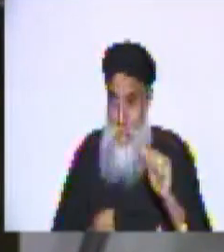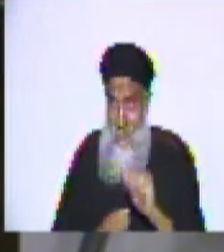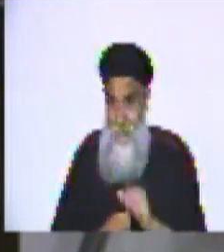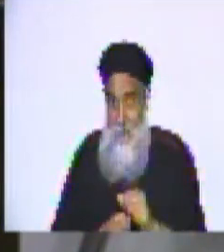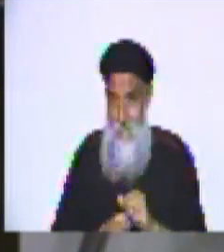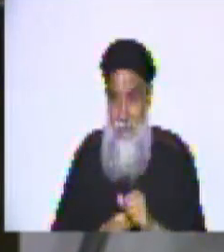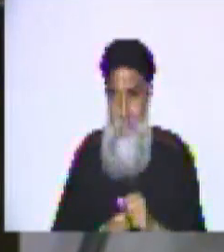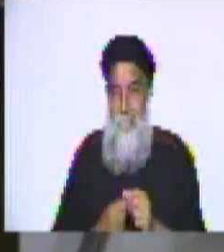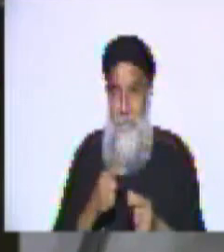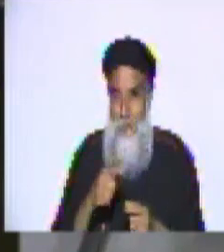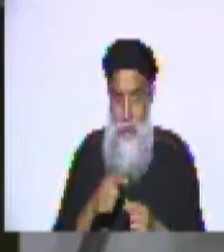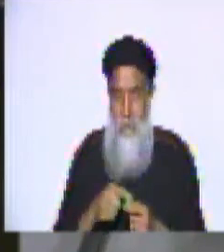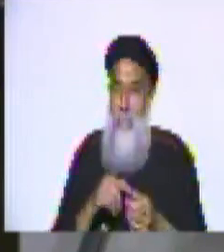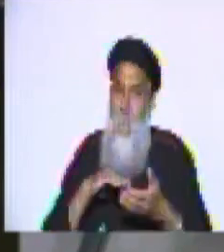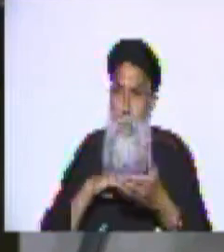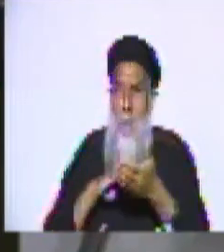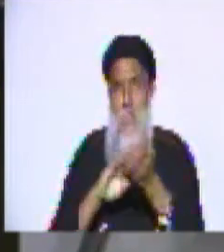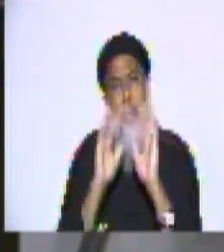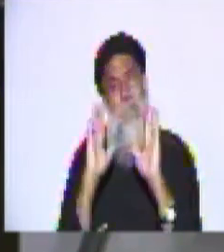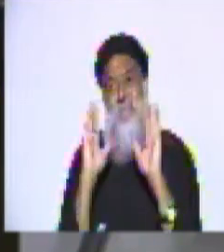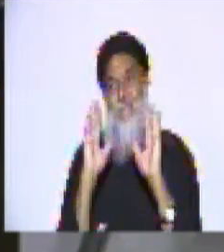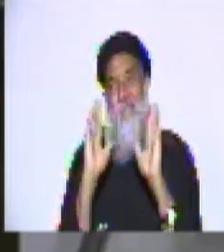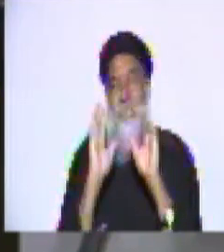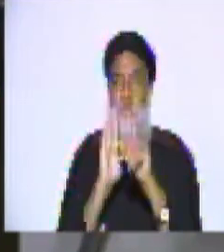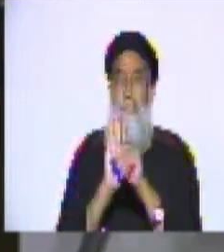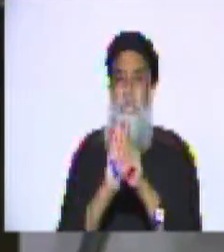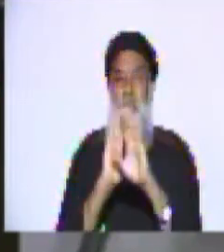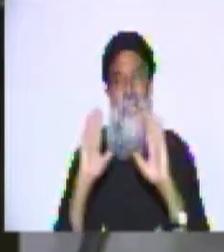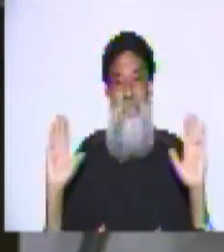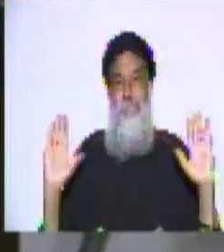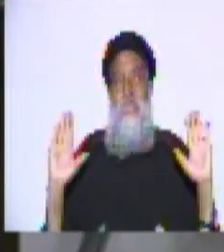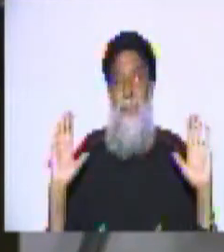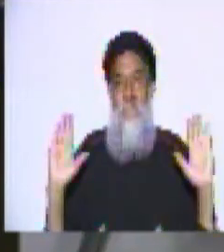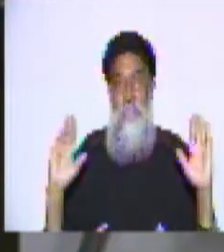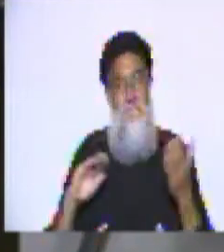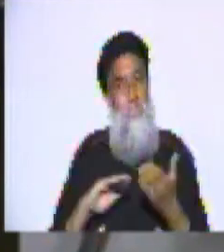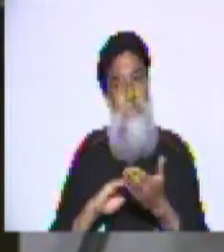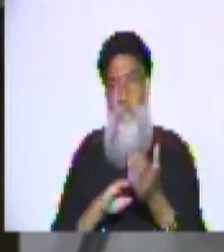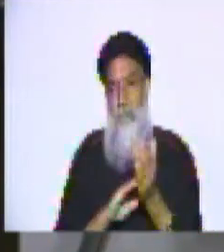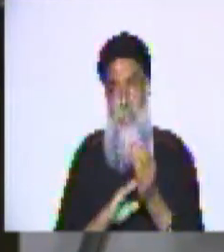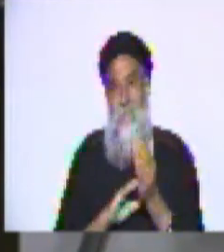ولذلك ده مجرد مساعدة.